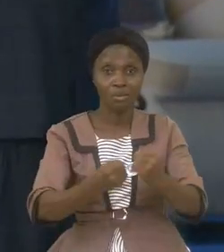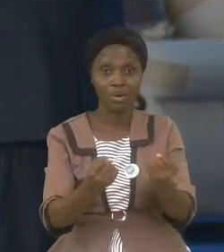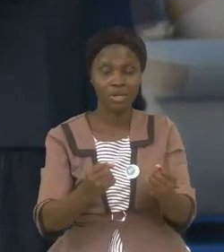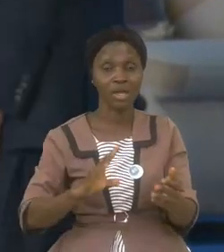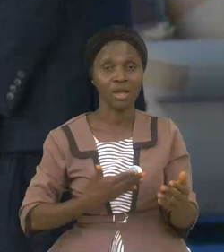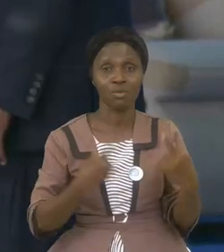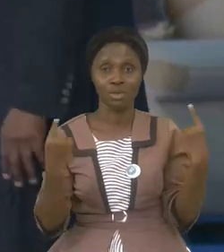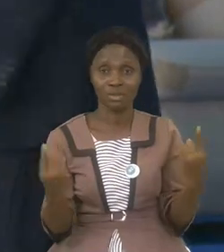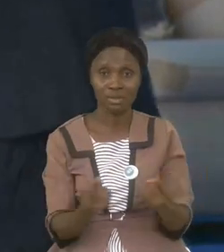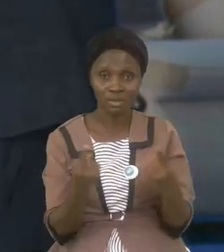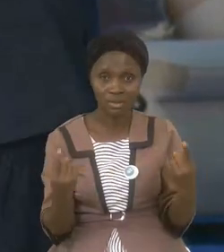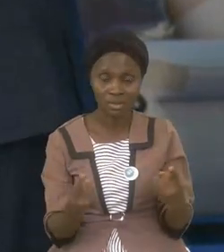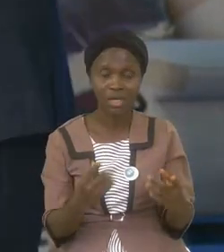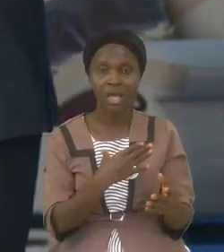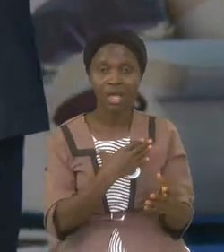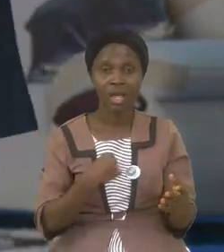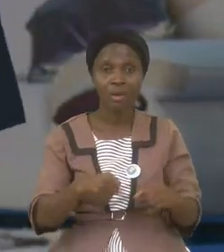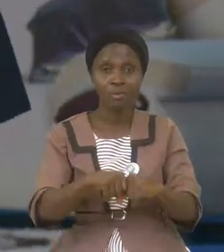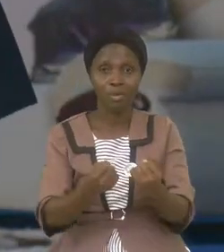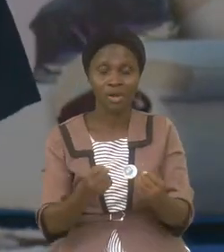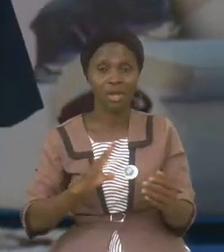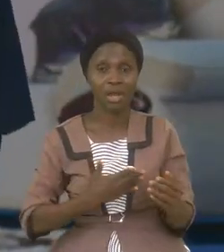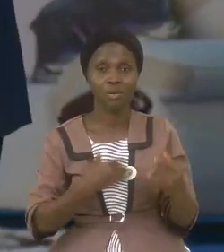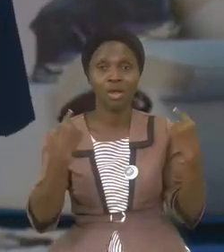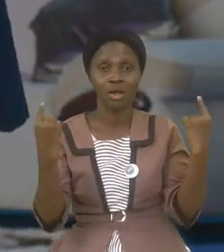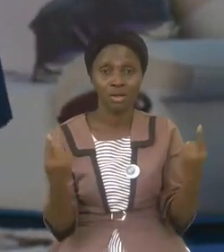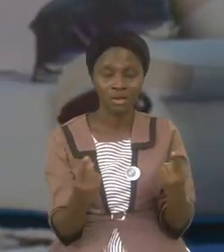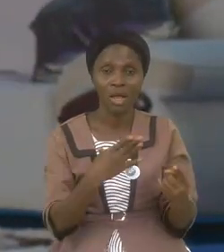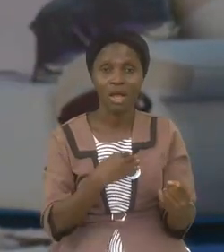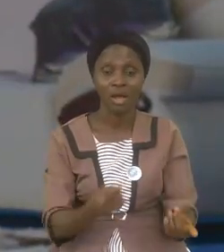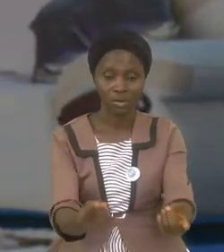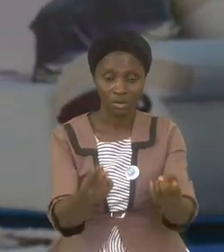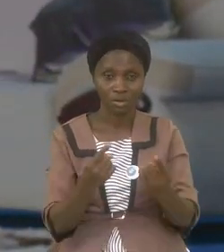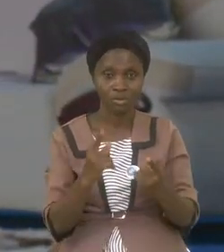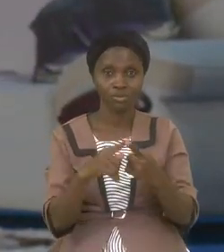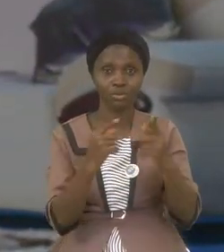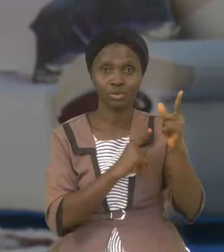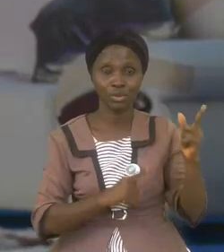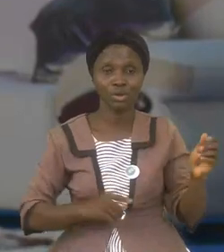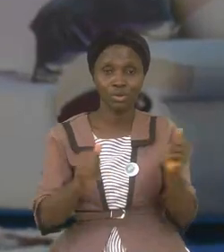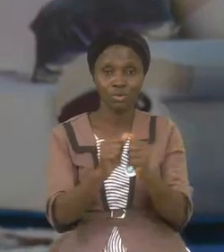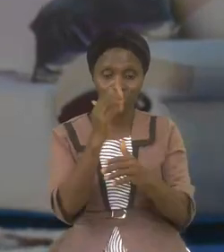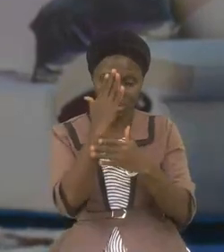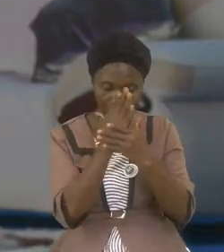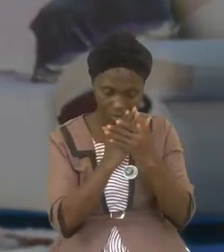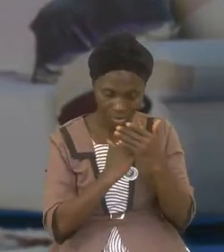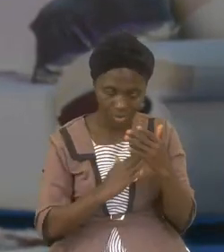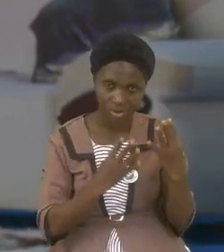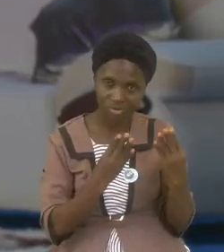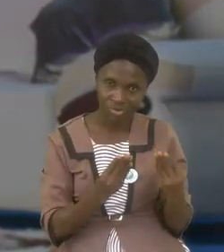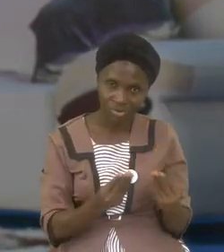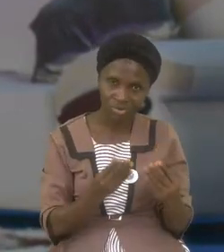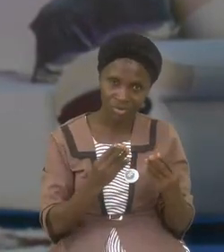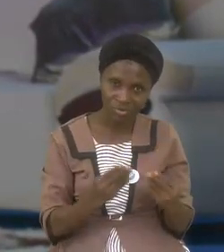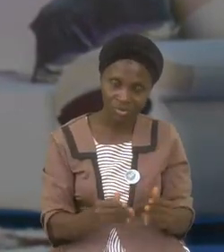paraisse, c'est de se convertir. Mettre un terme au péché, renoncer au